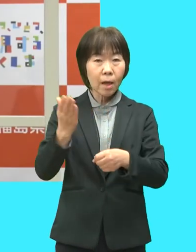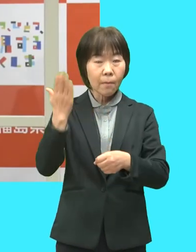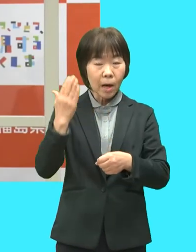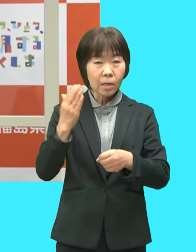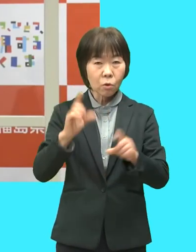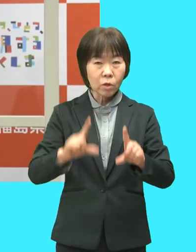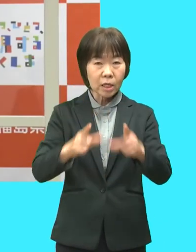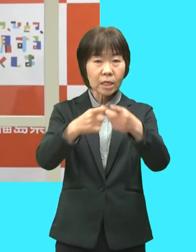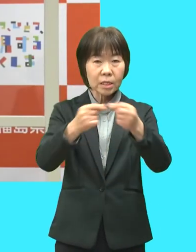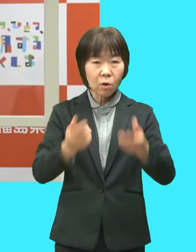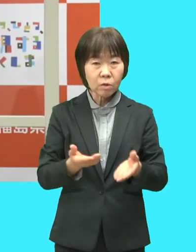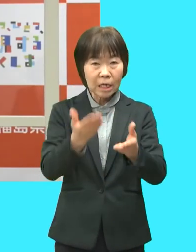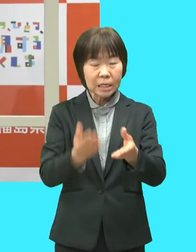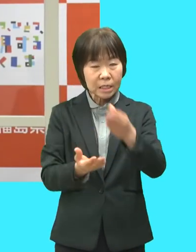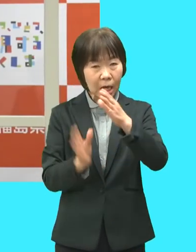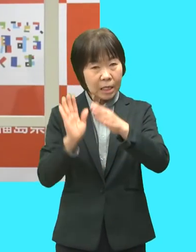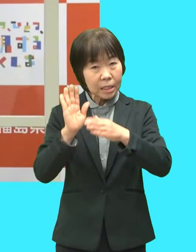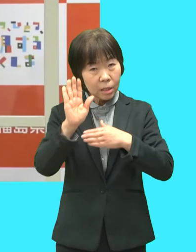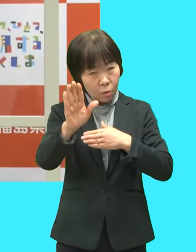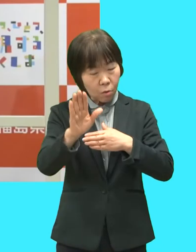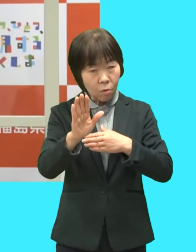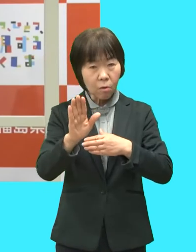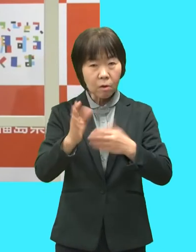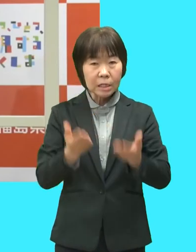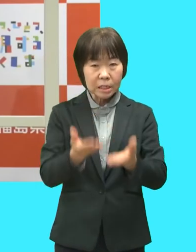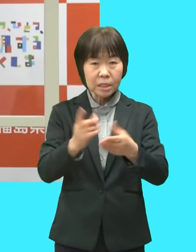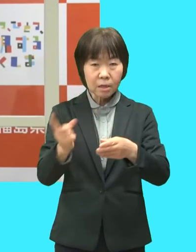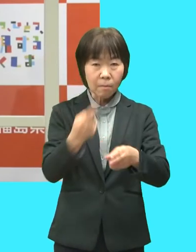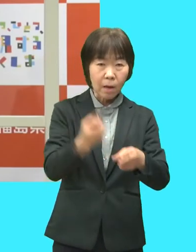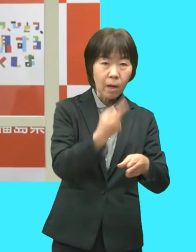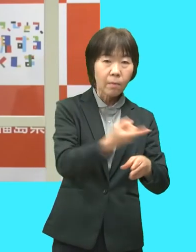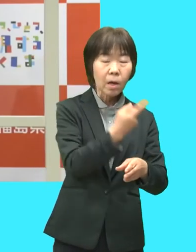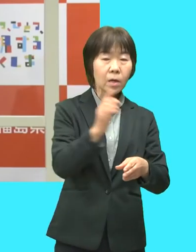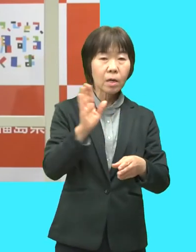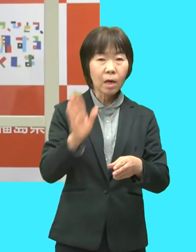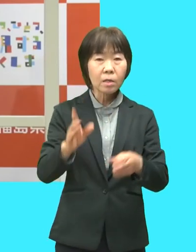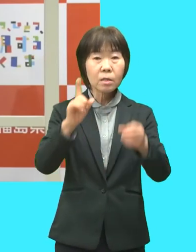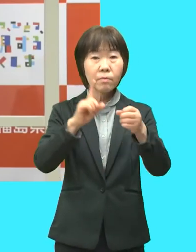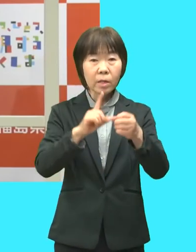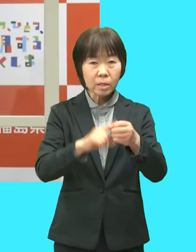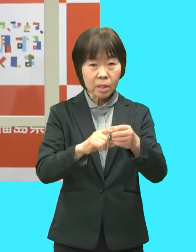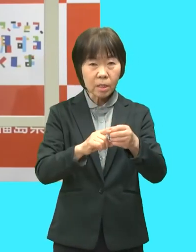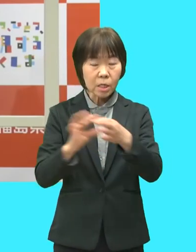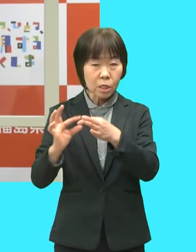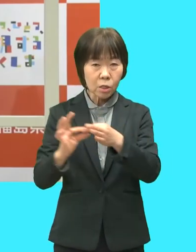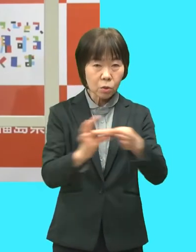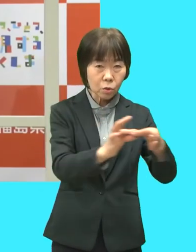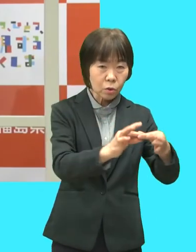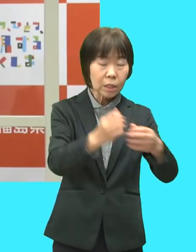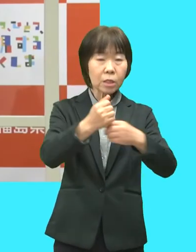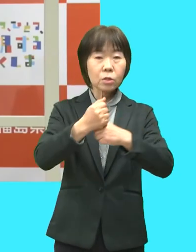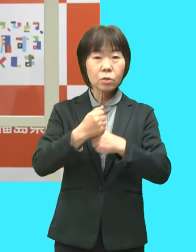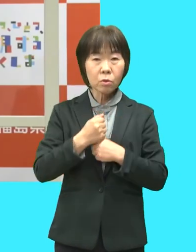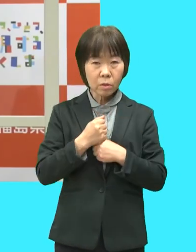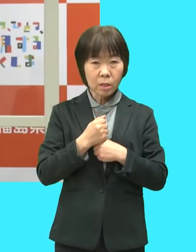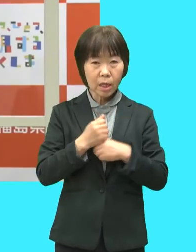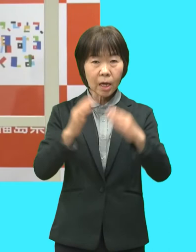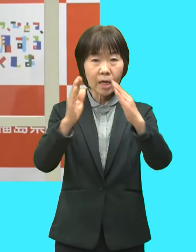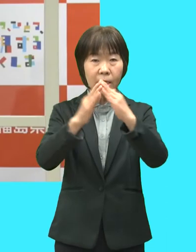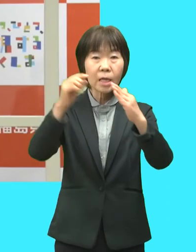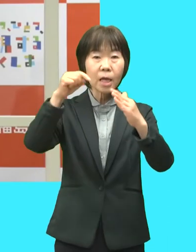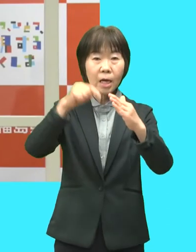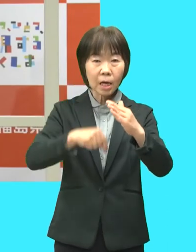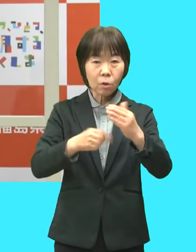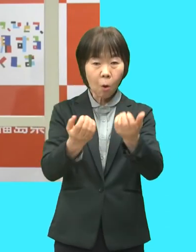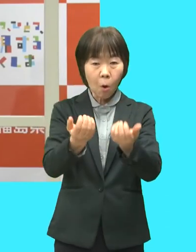災以降地震が多く発生していることから、引き続き注意をしていただき、家庭内の